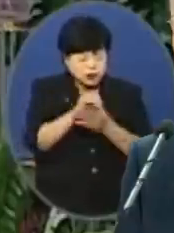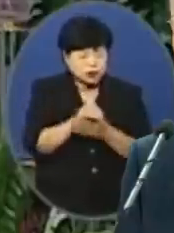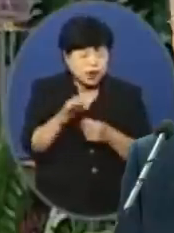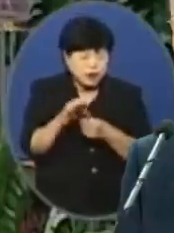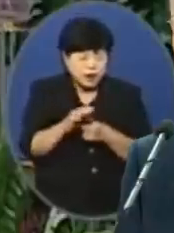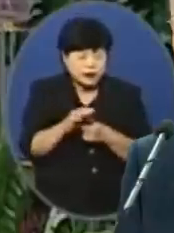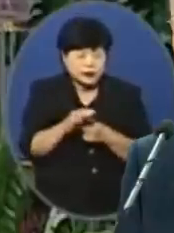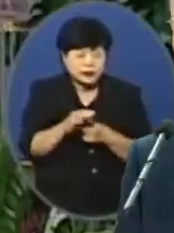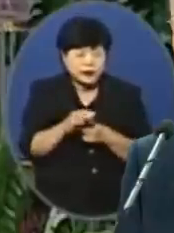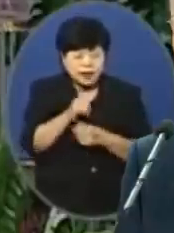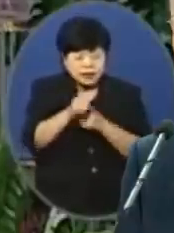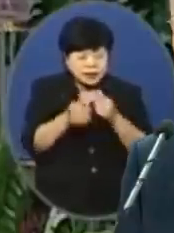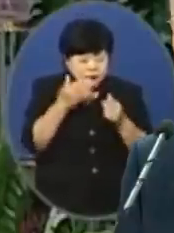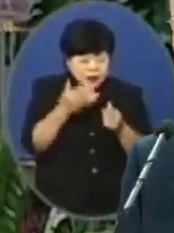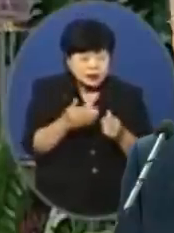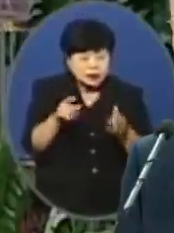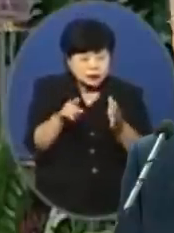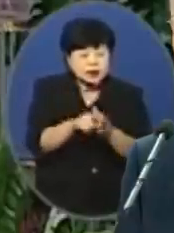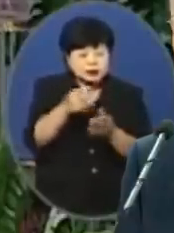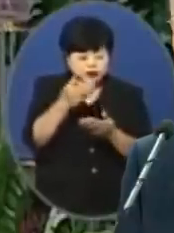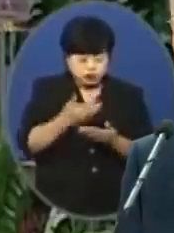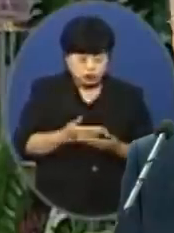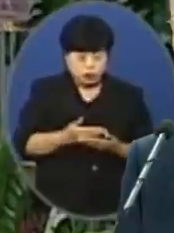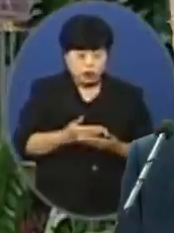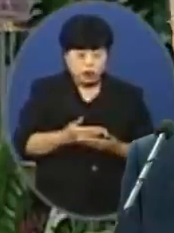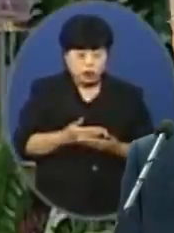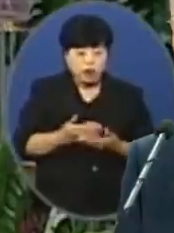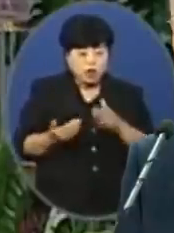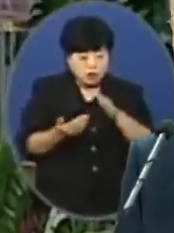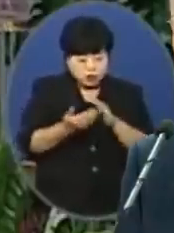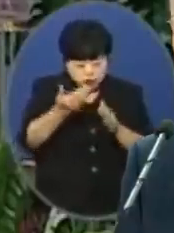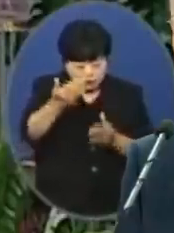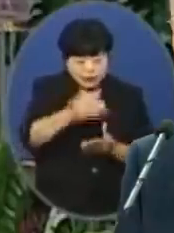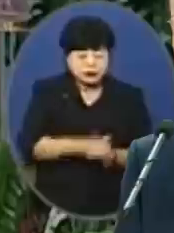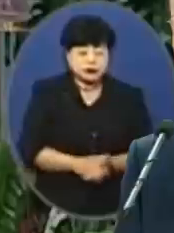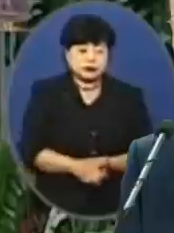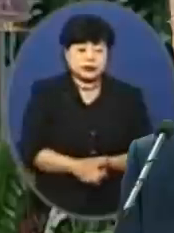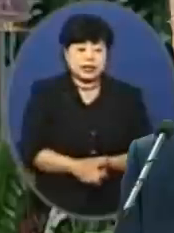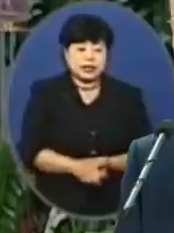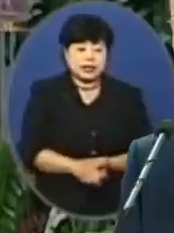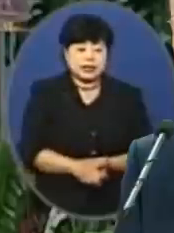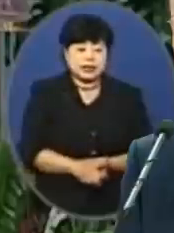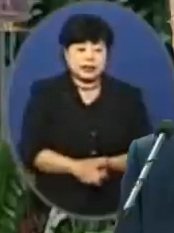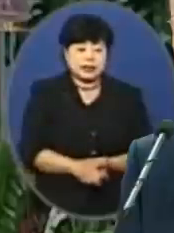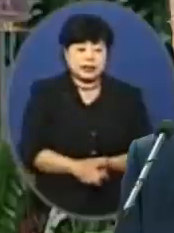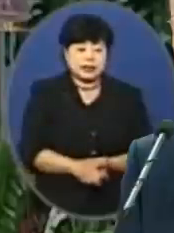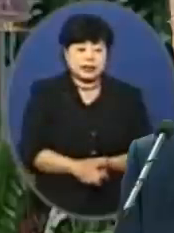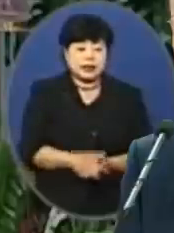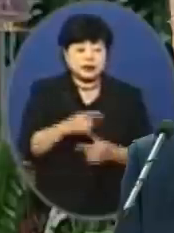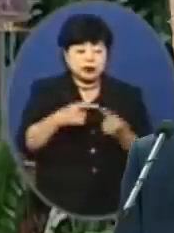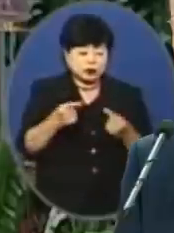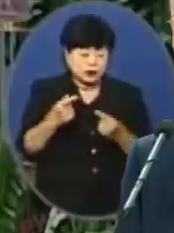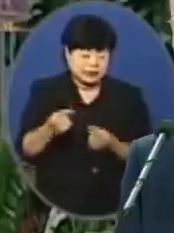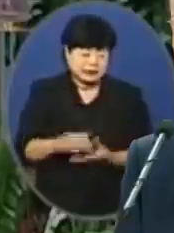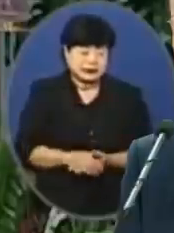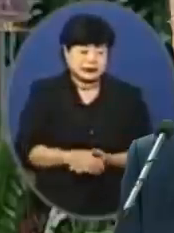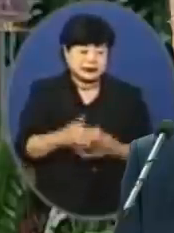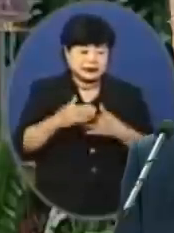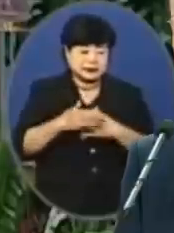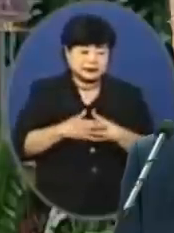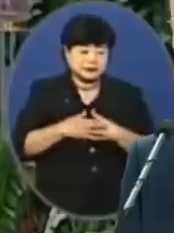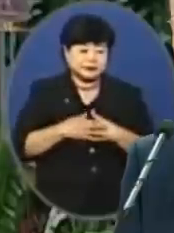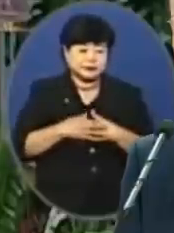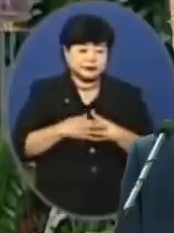기도하면 하나님께서 믿음을 주시고 이루어지게 만들어주는 것입니다. 한번 따라 읽어 주십시오.